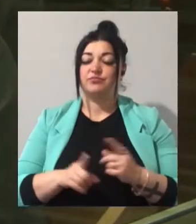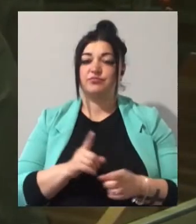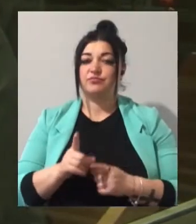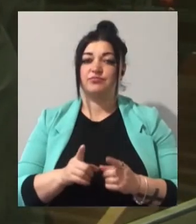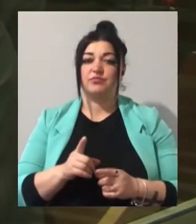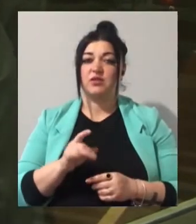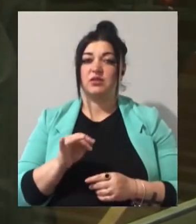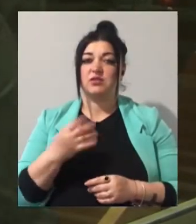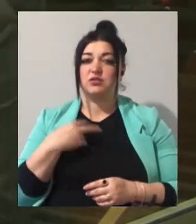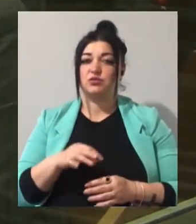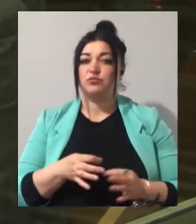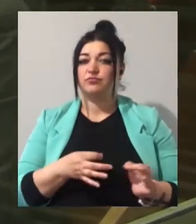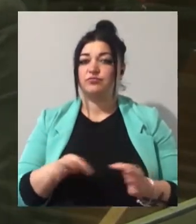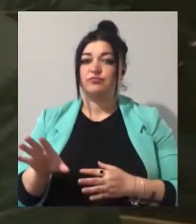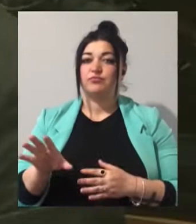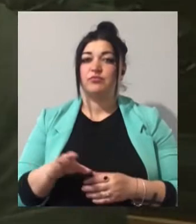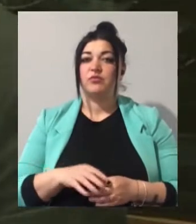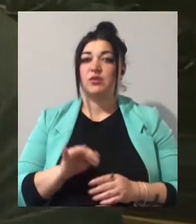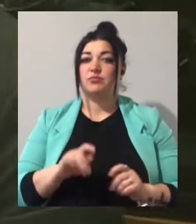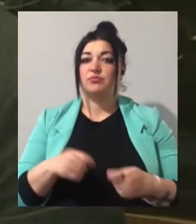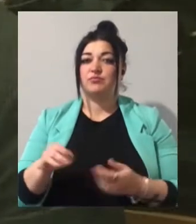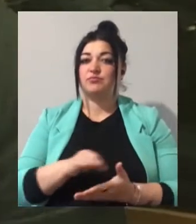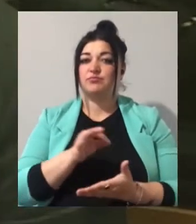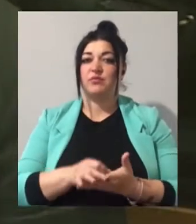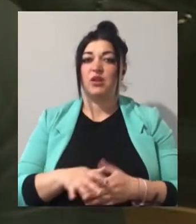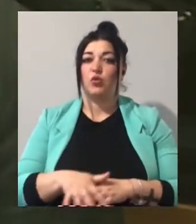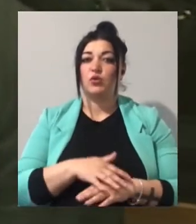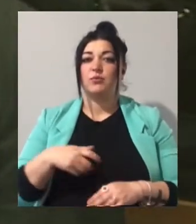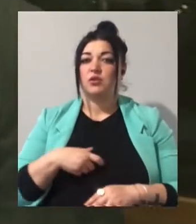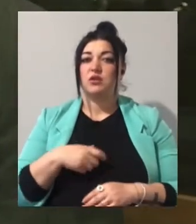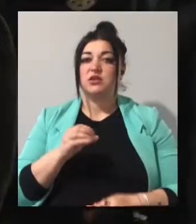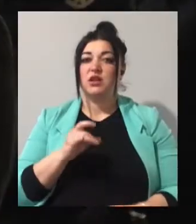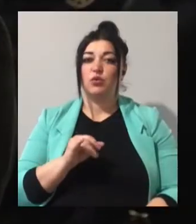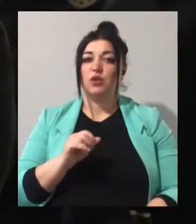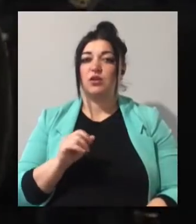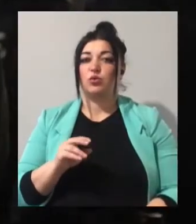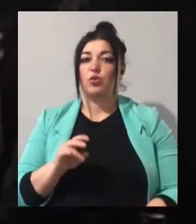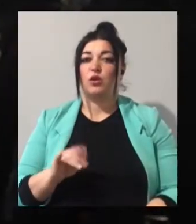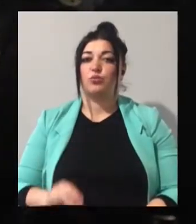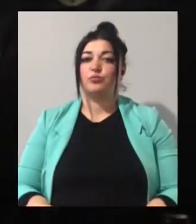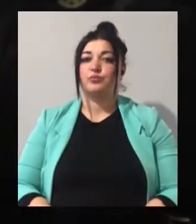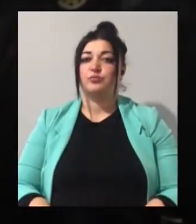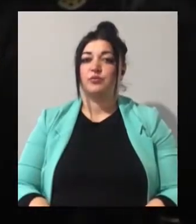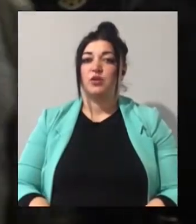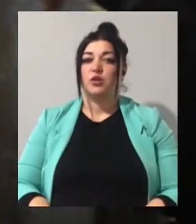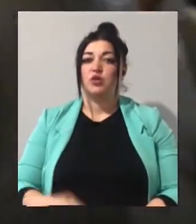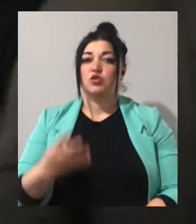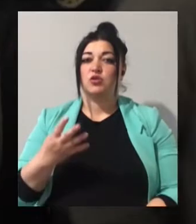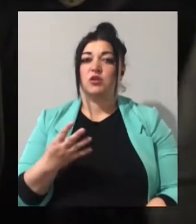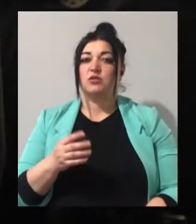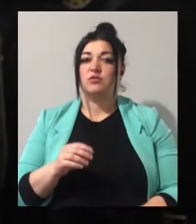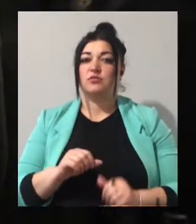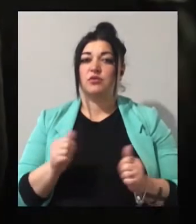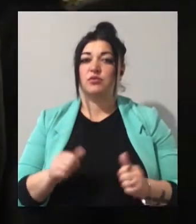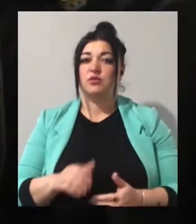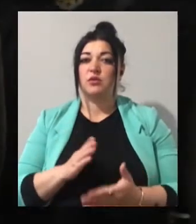і передати на особисту поруку народним депутатам Сергію Колебошину і Анатолію Урбанському. Чотири фігуранти діла. Почему-то из